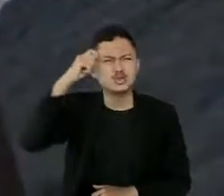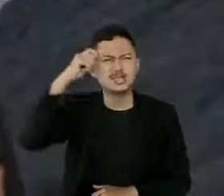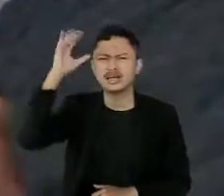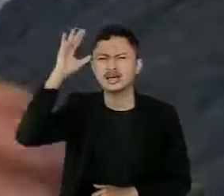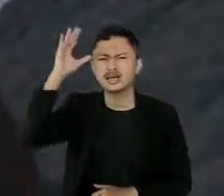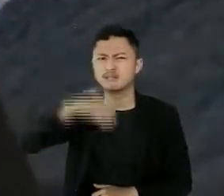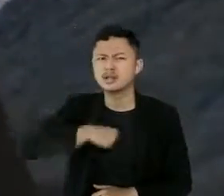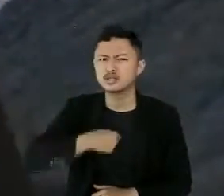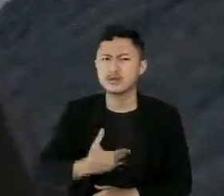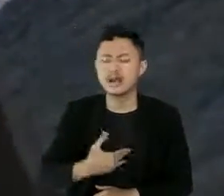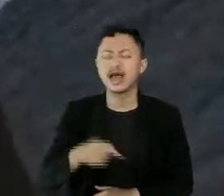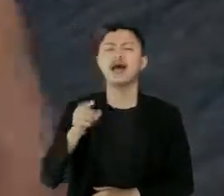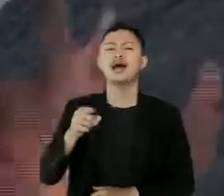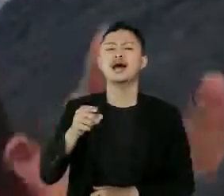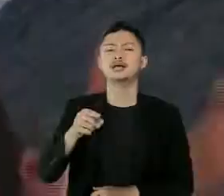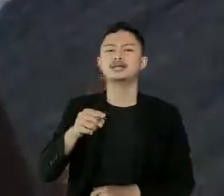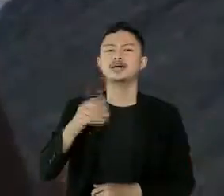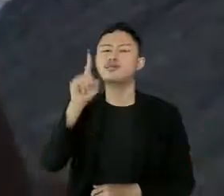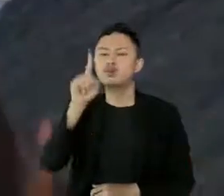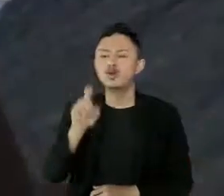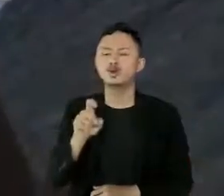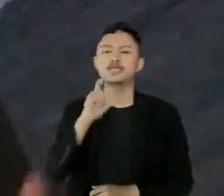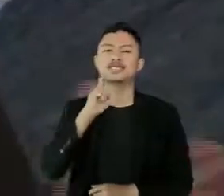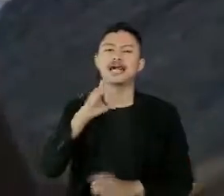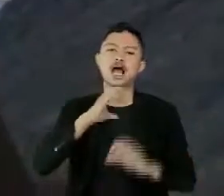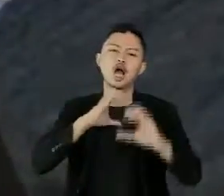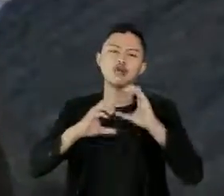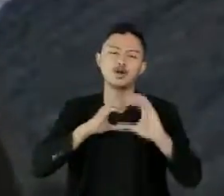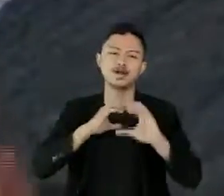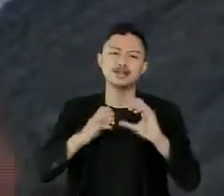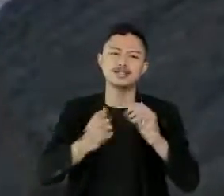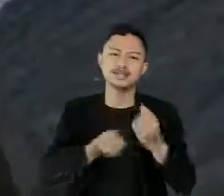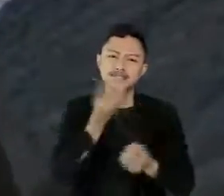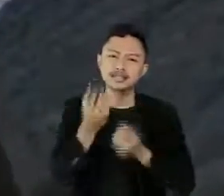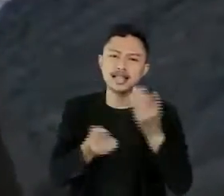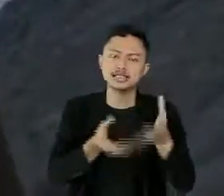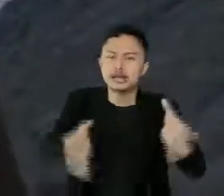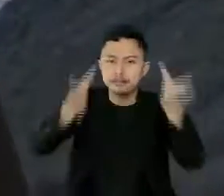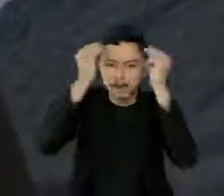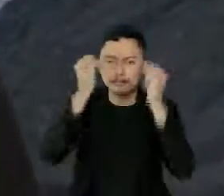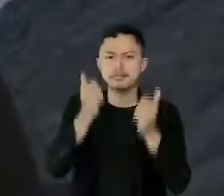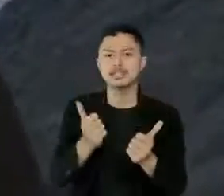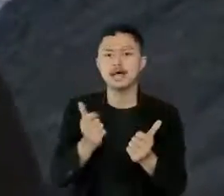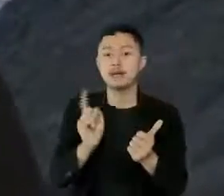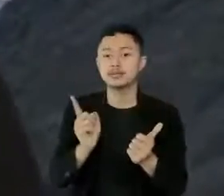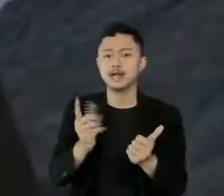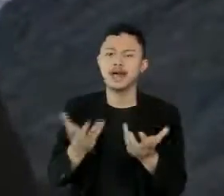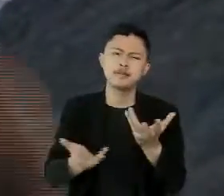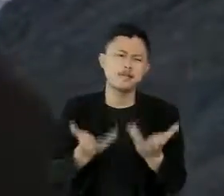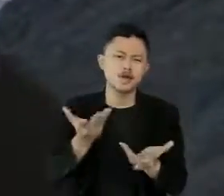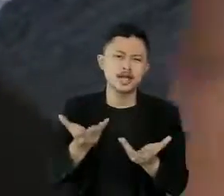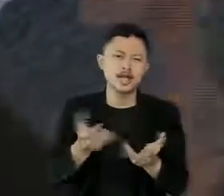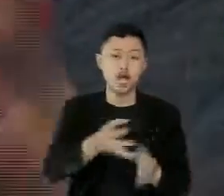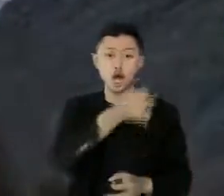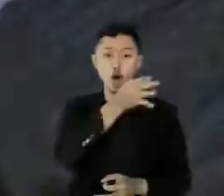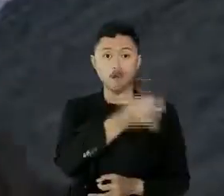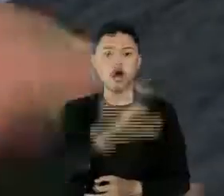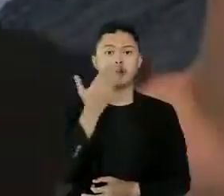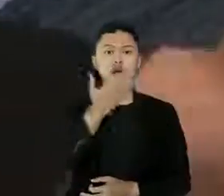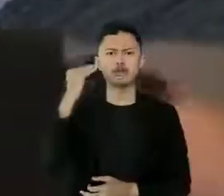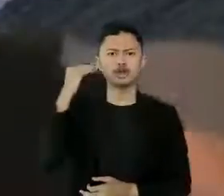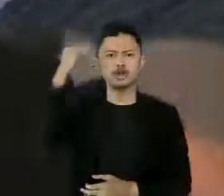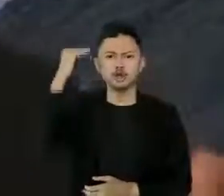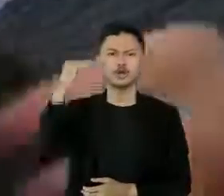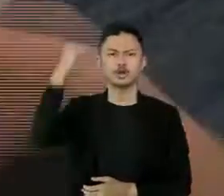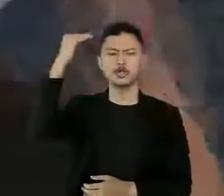bingung gitu. Kita memang harus yang strategi yang kalau saya boleh nih masuk Pak Haryadi. Kadang-kadang kan teman-teman ini kan mungkin kalau yang di kota ini bahasanya kan